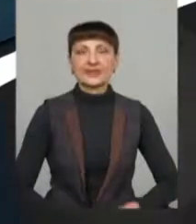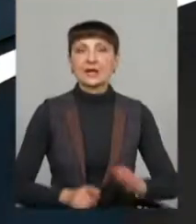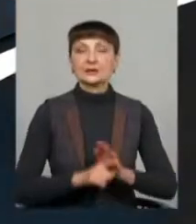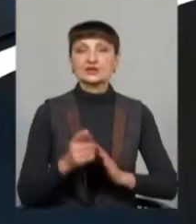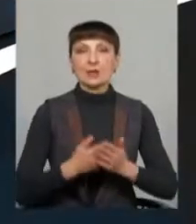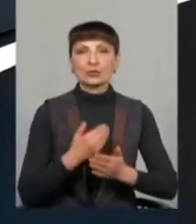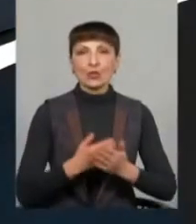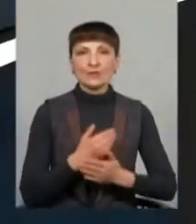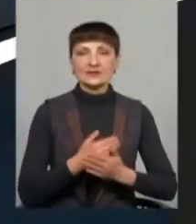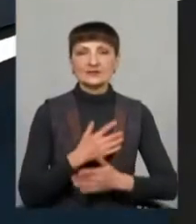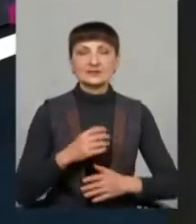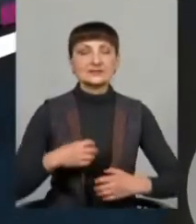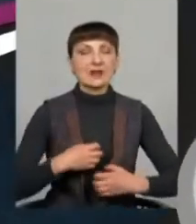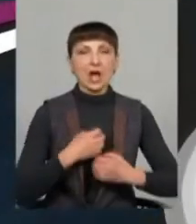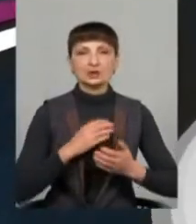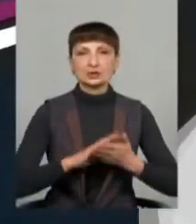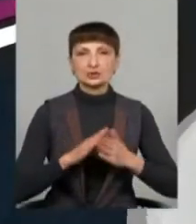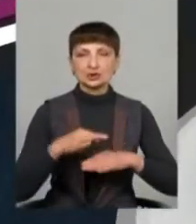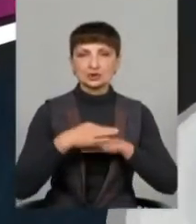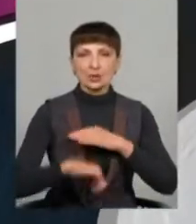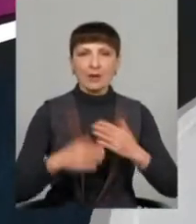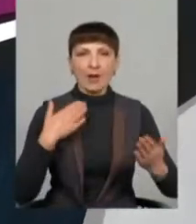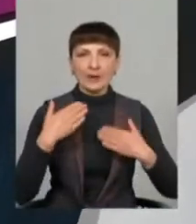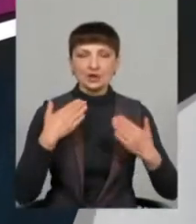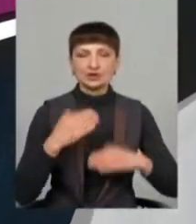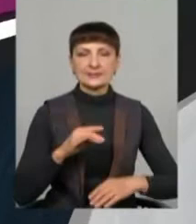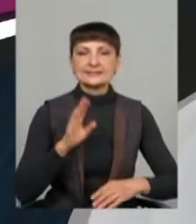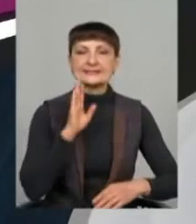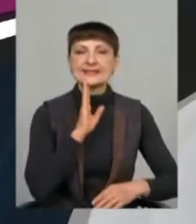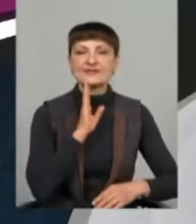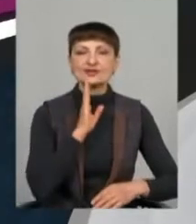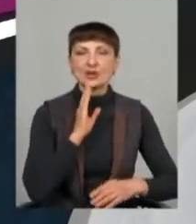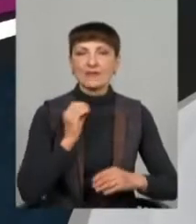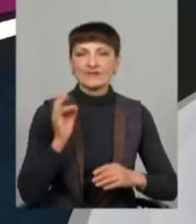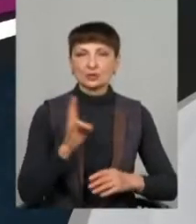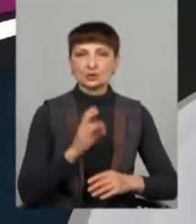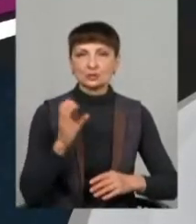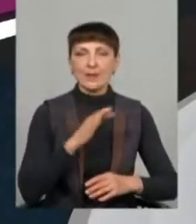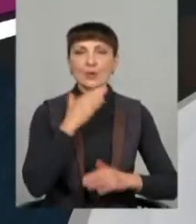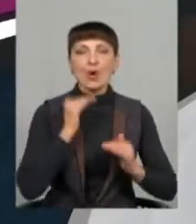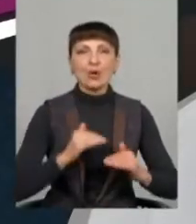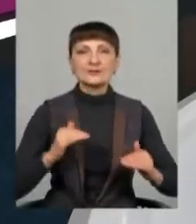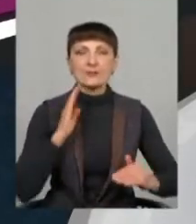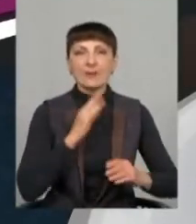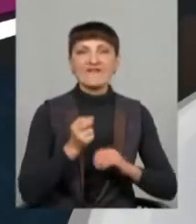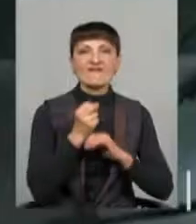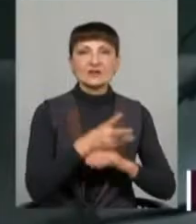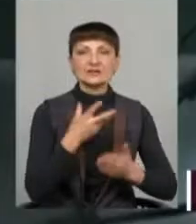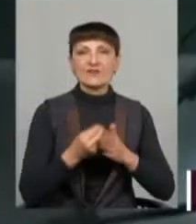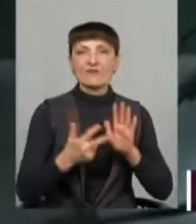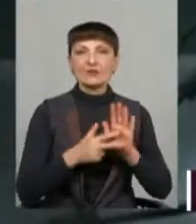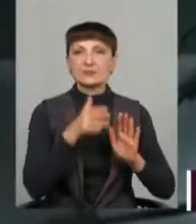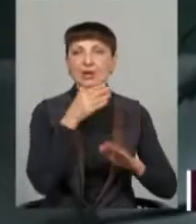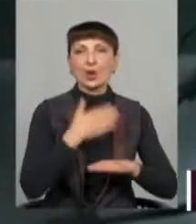Начинаем выпуск с вопиющего случая о жестоком обращении с малолетней девочкой в столице. Многодетная мать выгнала свою 8-летнюю дочь